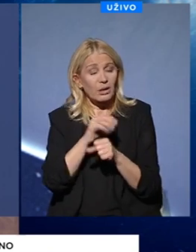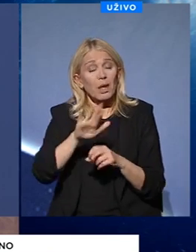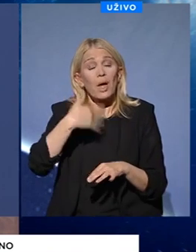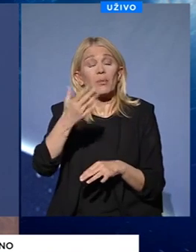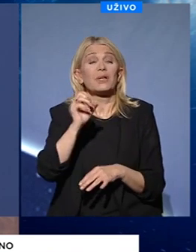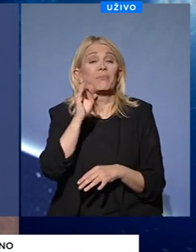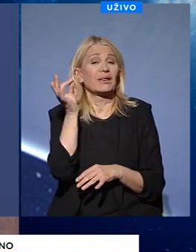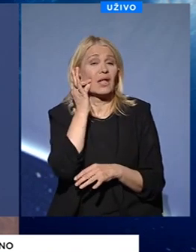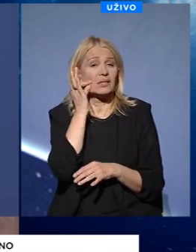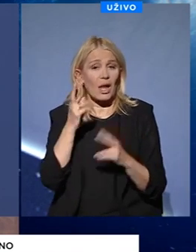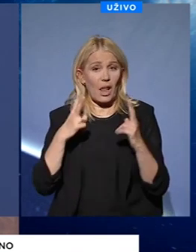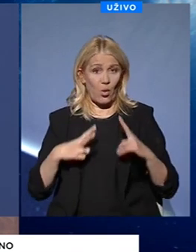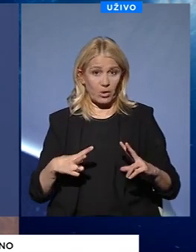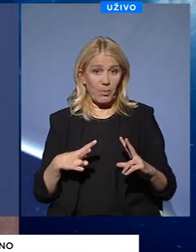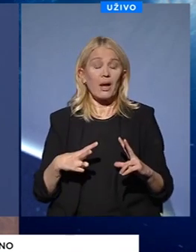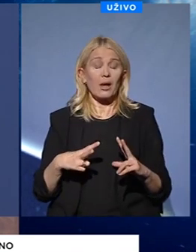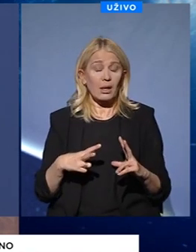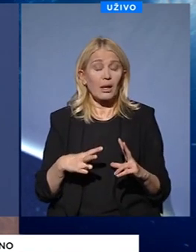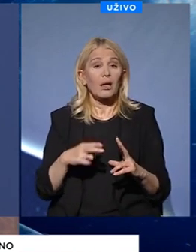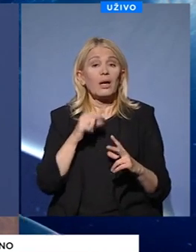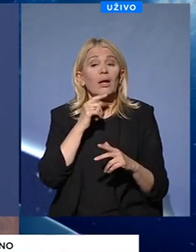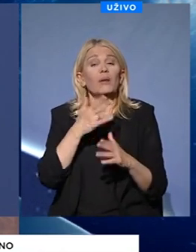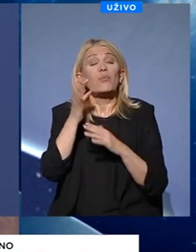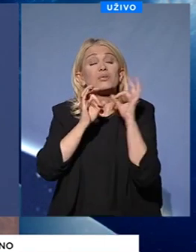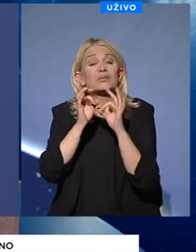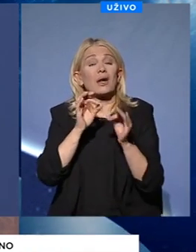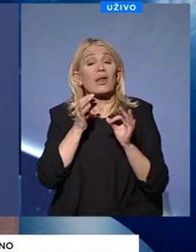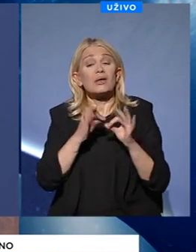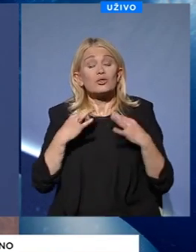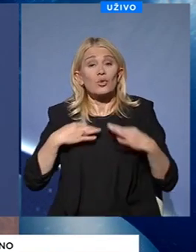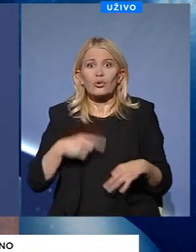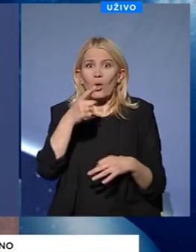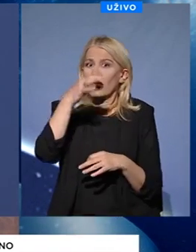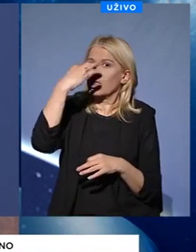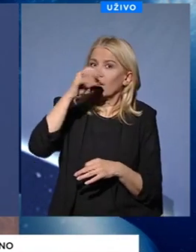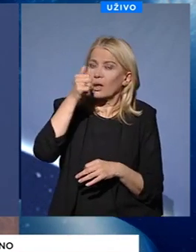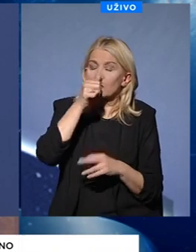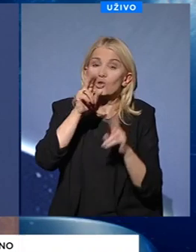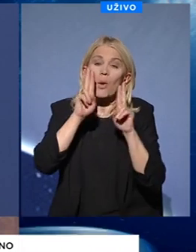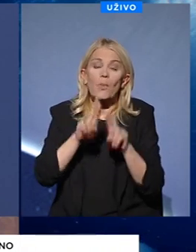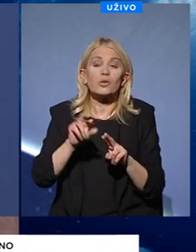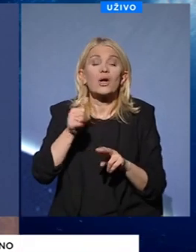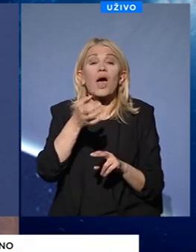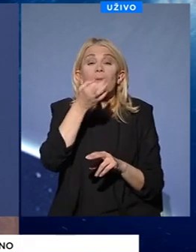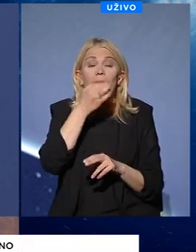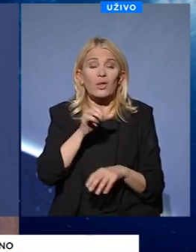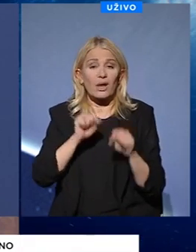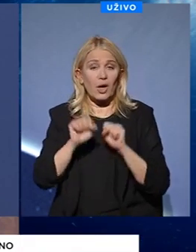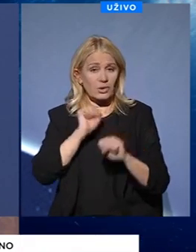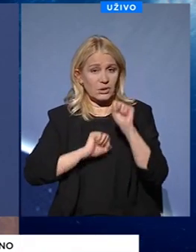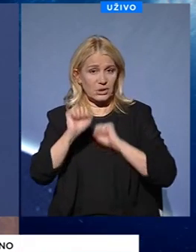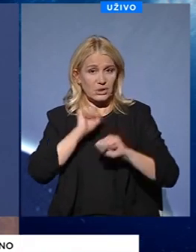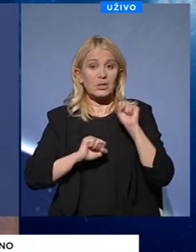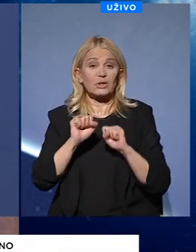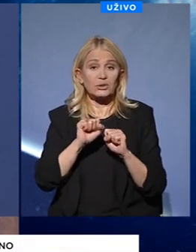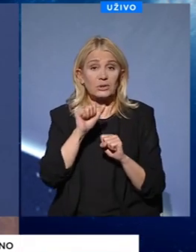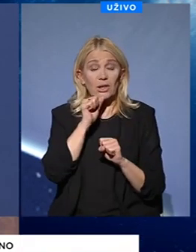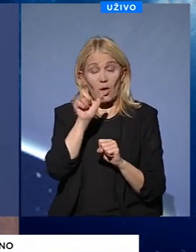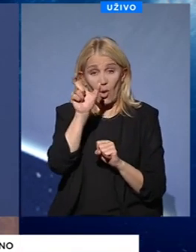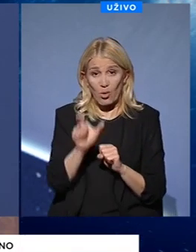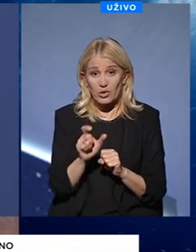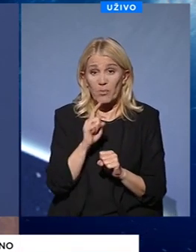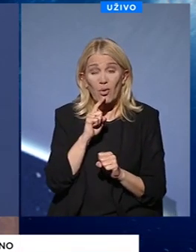će da odmaraju, jer je procena stručnjaka da je jedino to što može na najbolji način da zaštiti i osobe